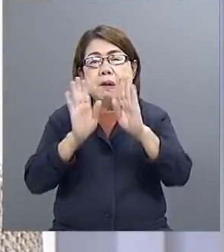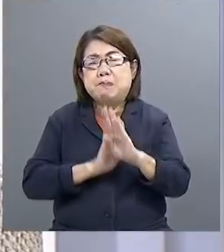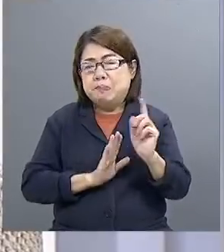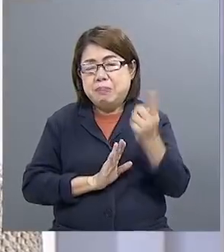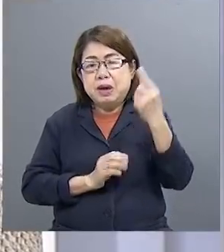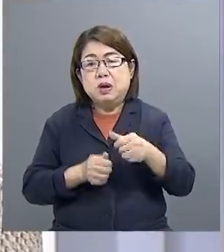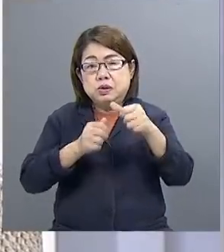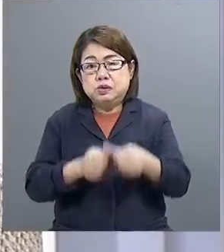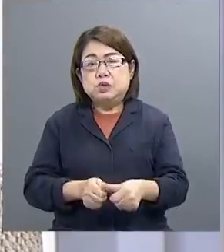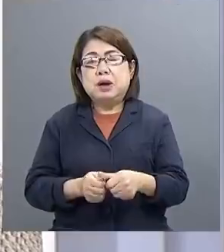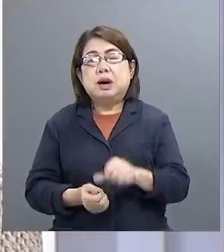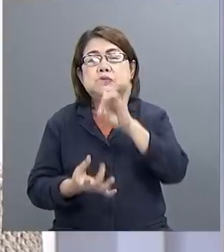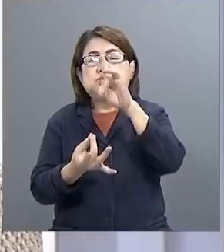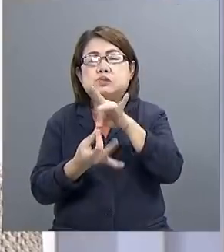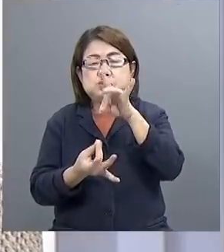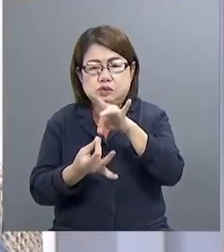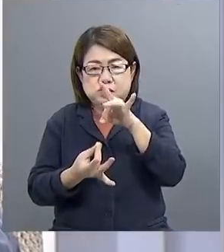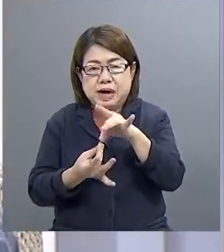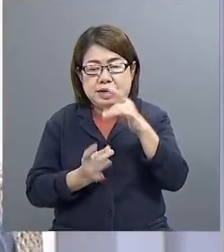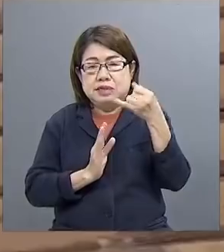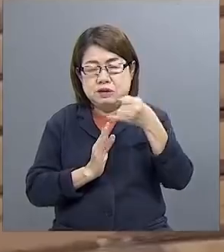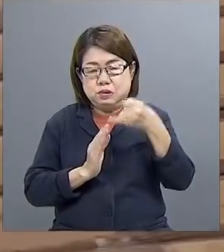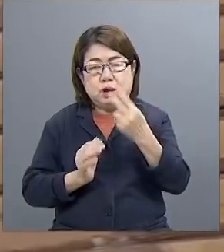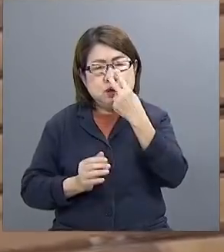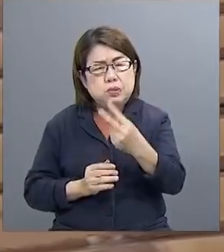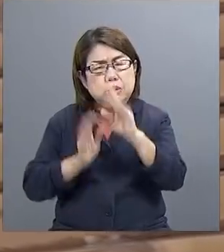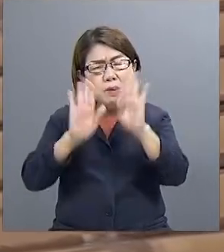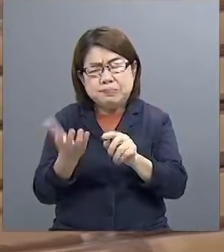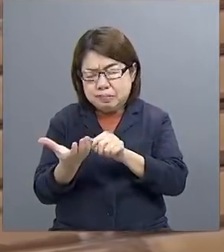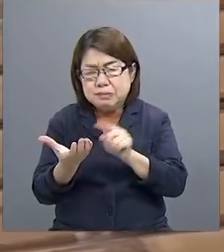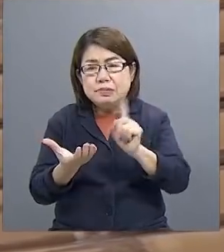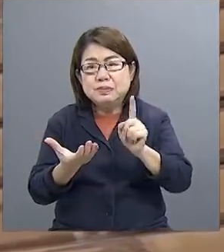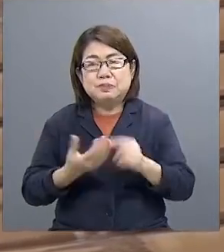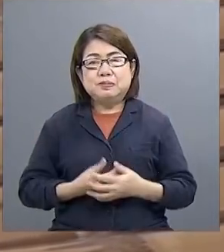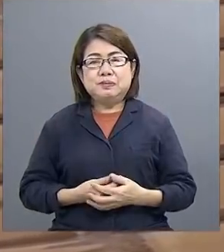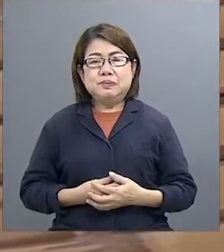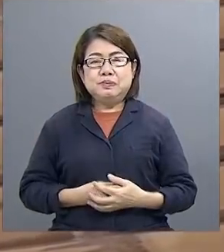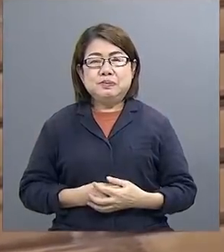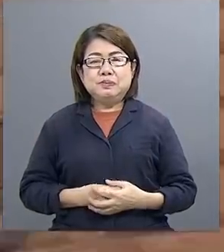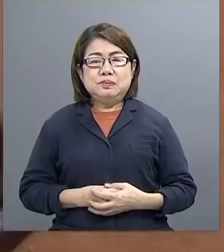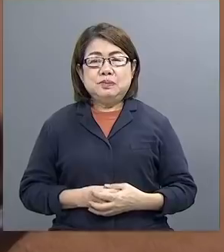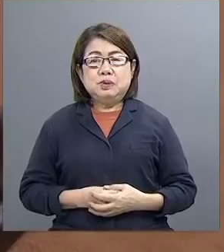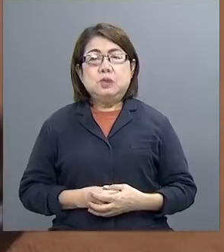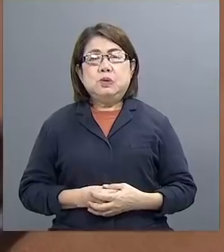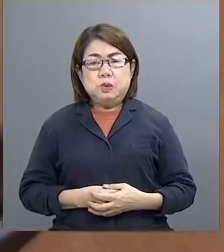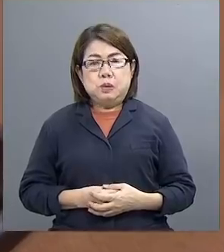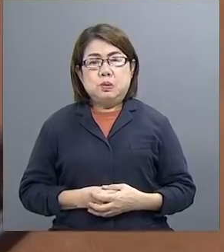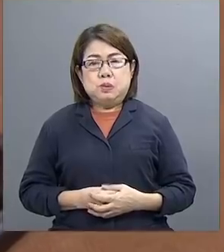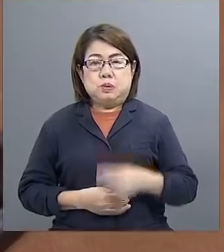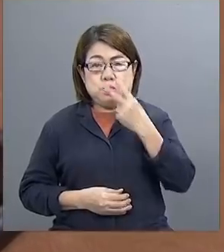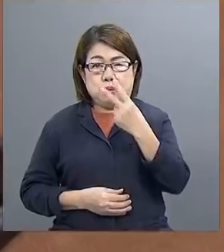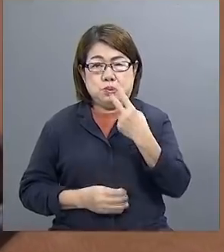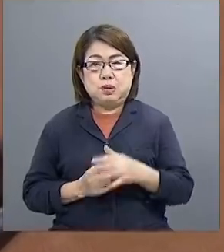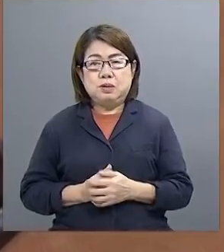สุโขทัยเอาหน้าตาของอาหารไทยพวนฟิวชั่นเป็นอย่างไรไปดูกันครับโอ้โห้ต้องมี Welcome drink